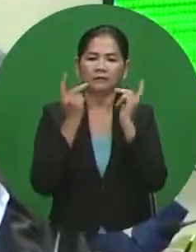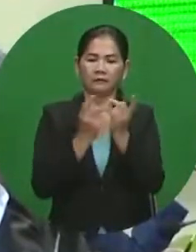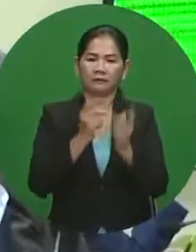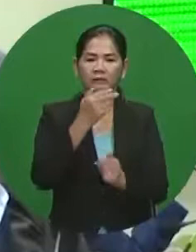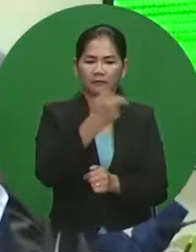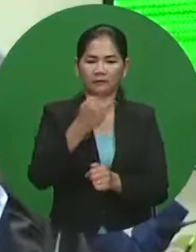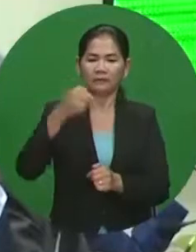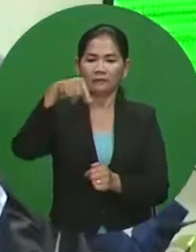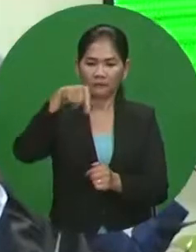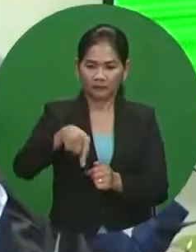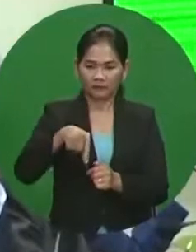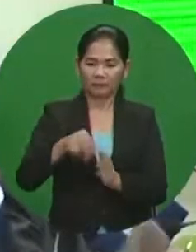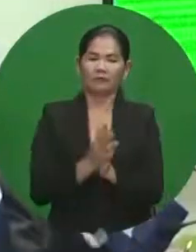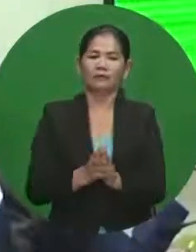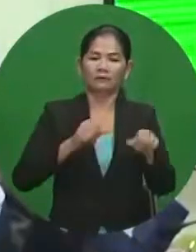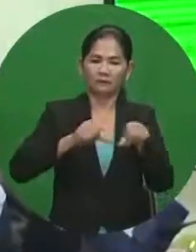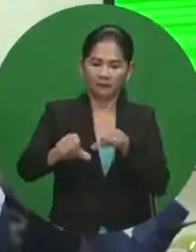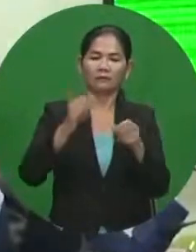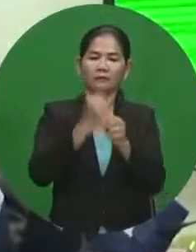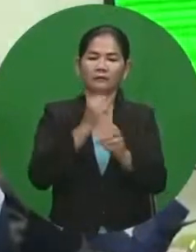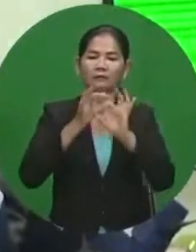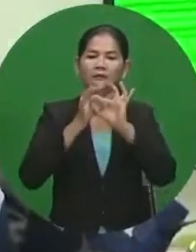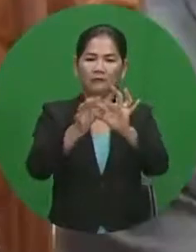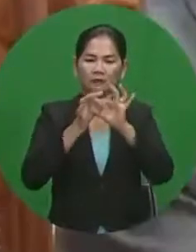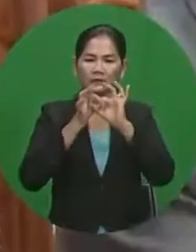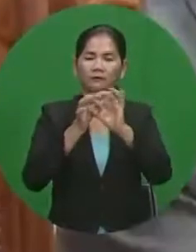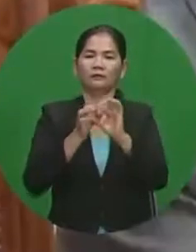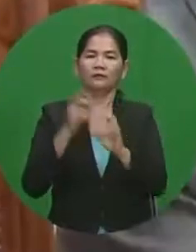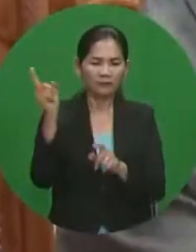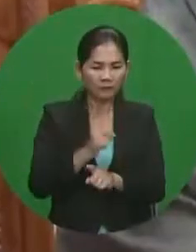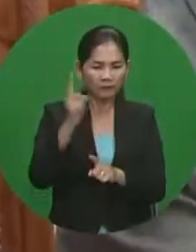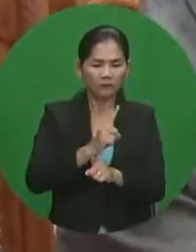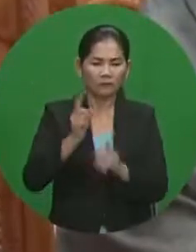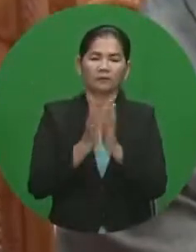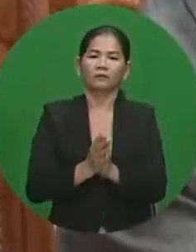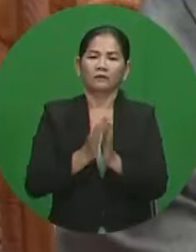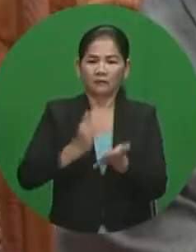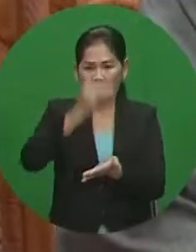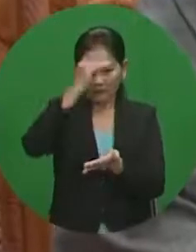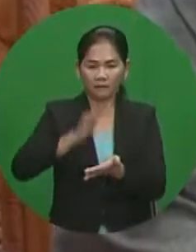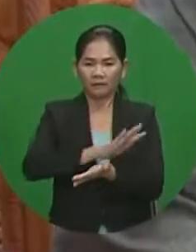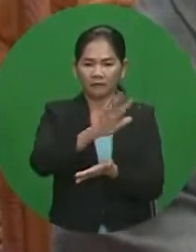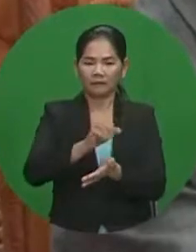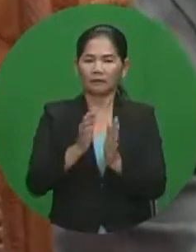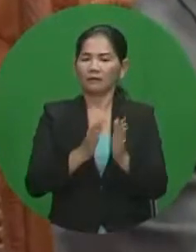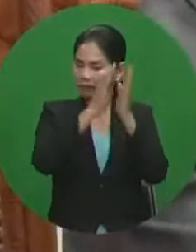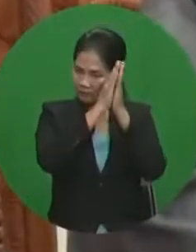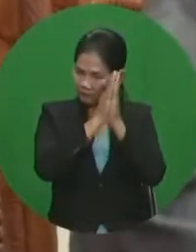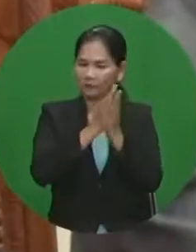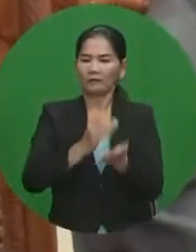ទូរទស្សន៍កម្ពុជាបន្តធ្វើទំនាក់ទំនងឲ្យបានជាប់ជាប្រចាំជាមួយនិស្សិតខ្មែរដែលកំពុងស្នាក់នៅ